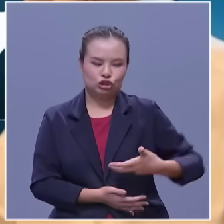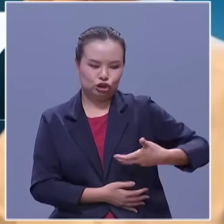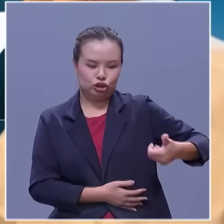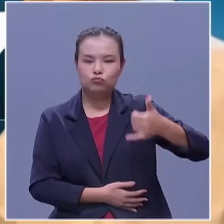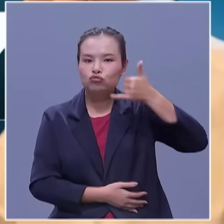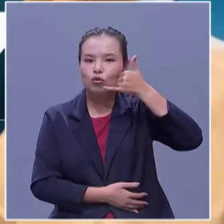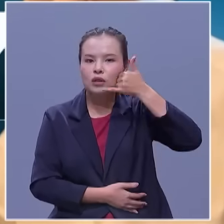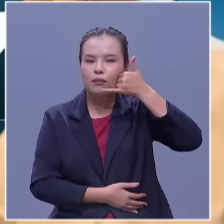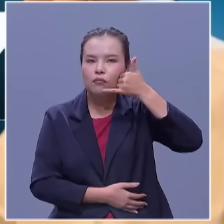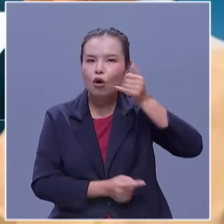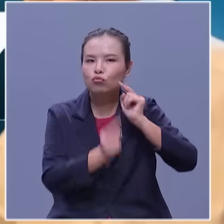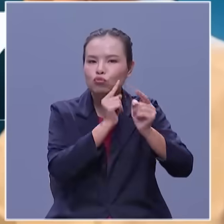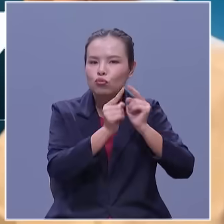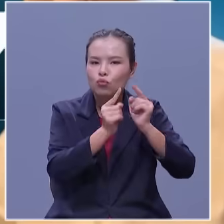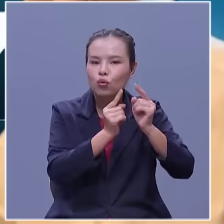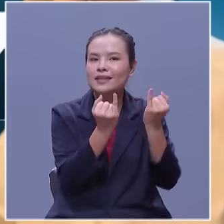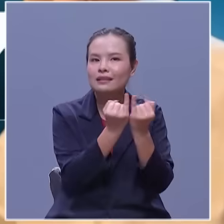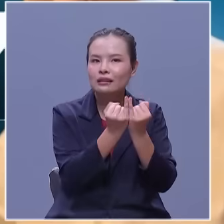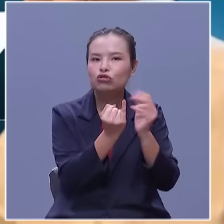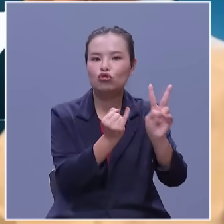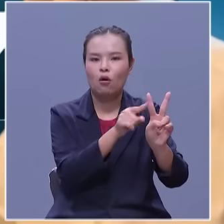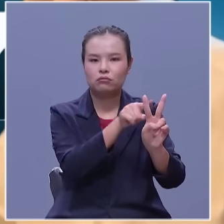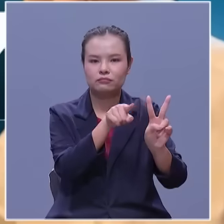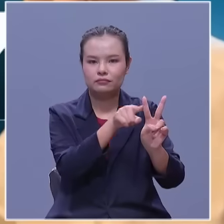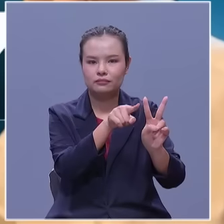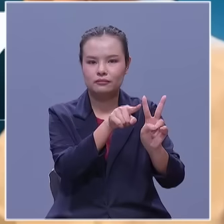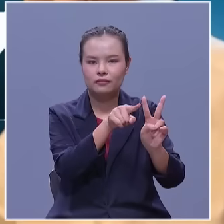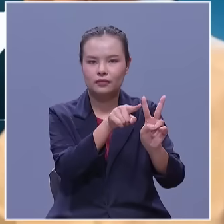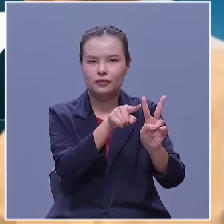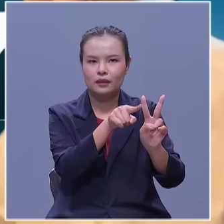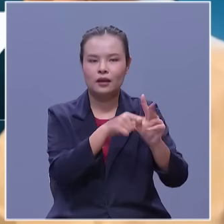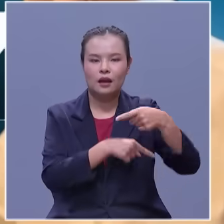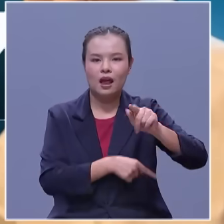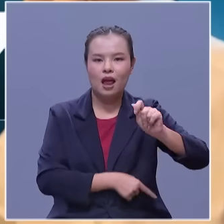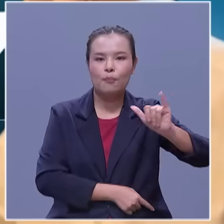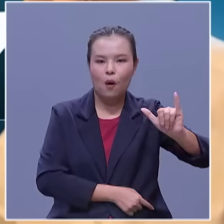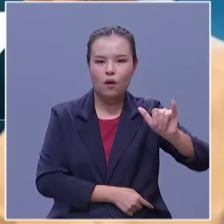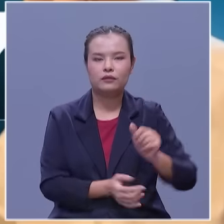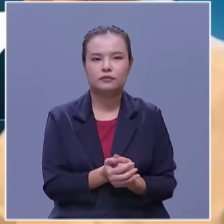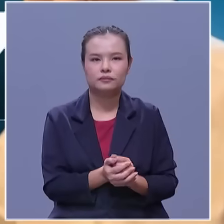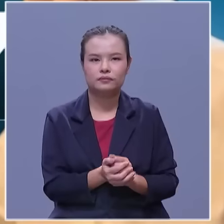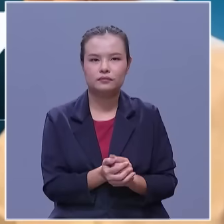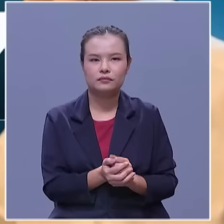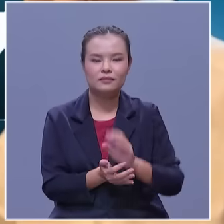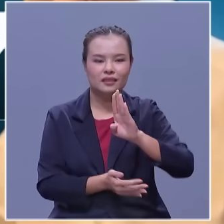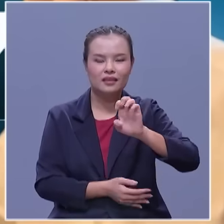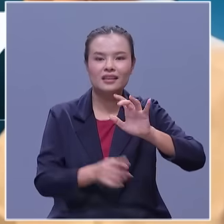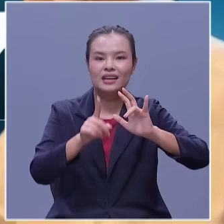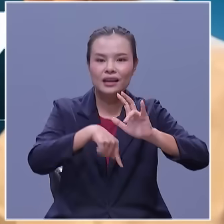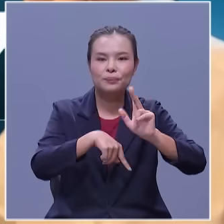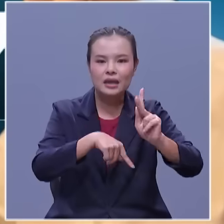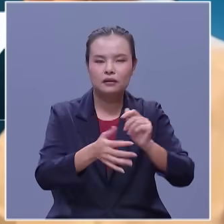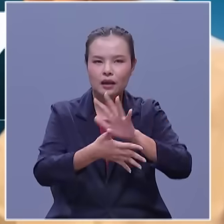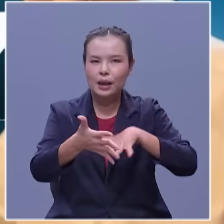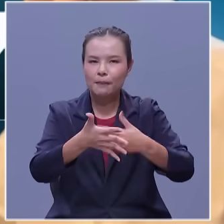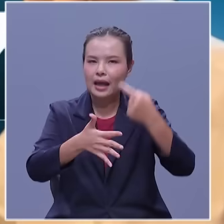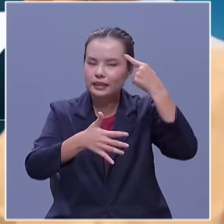การติดต่อกับลูกน้องคนสนิทอีก 2คนก็คือจีรวุฒิหรือว่าปอยแล้วก็จักรีหรือว่าบิ๊กเพื่อที่จะวางแผน